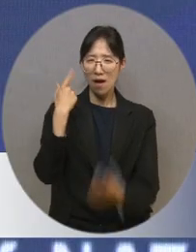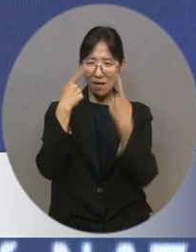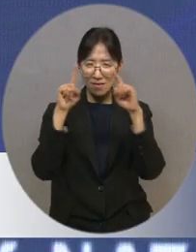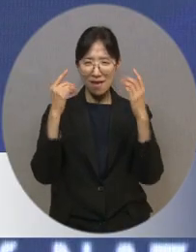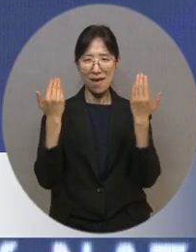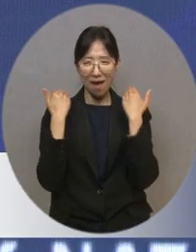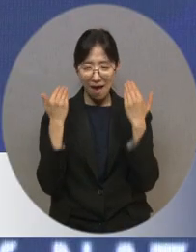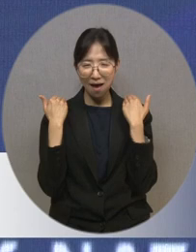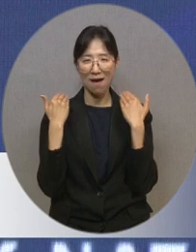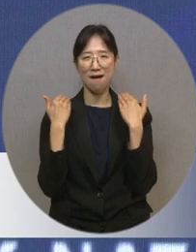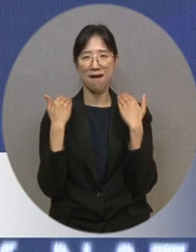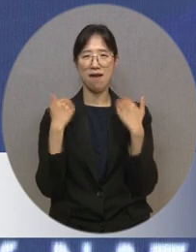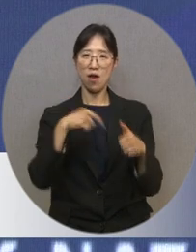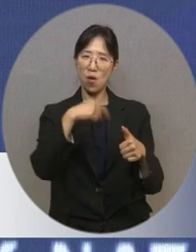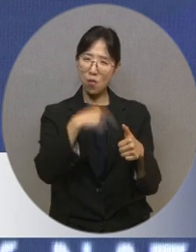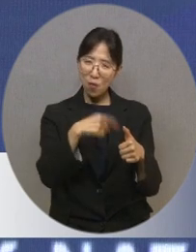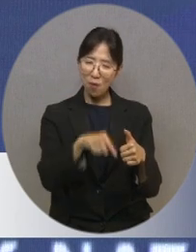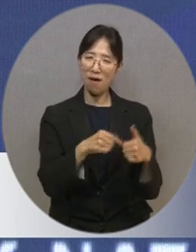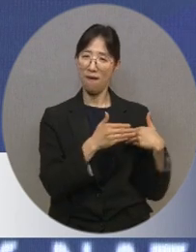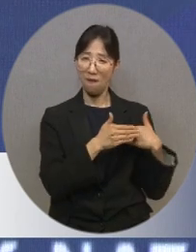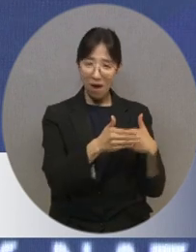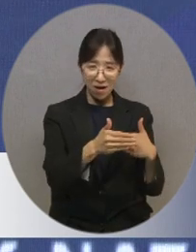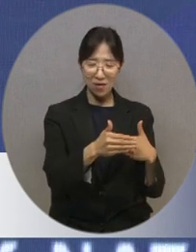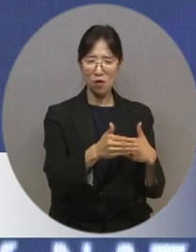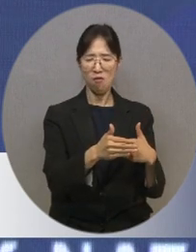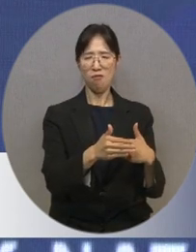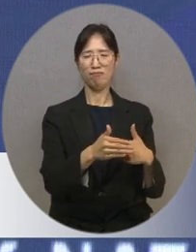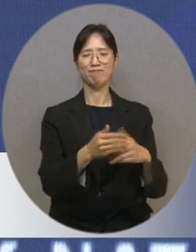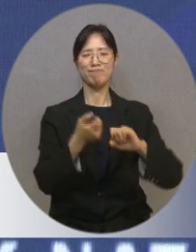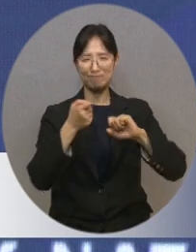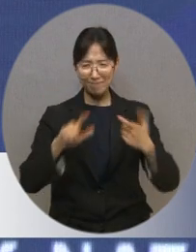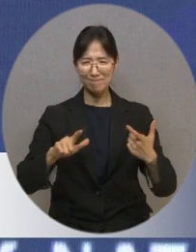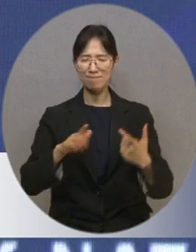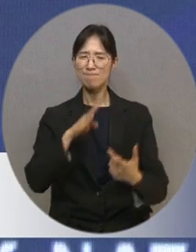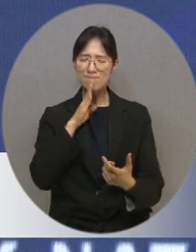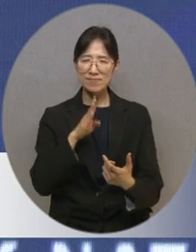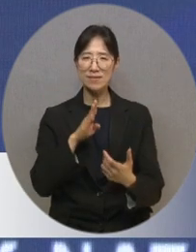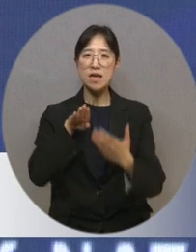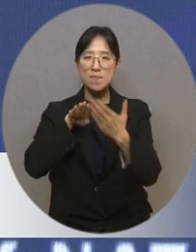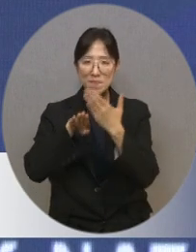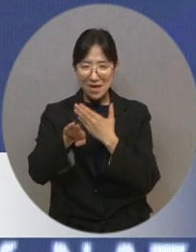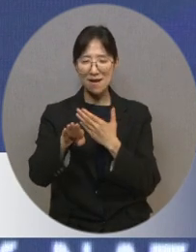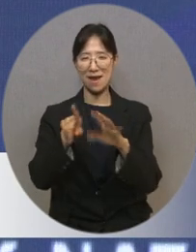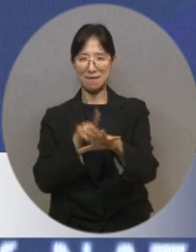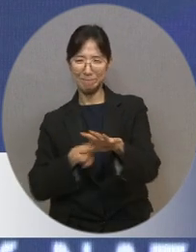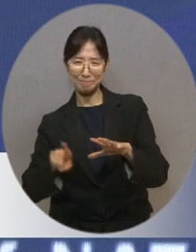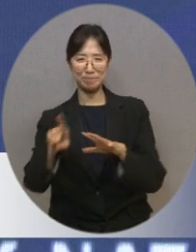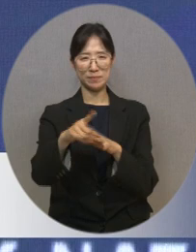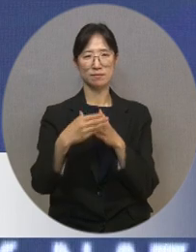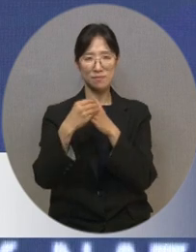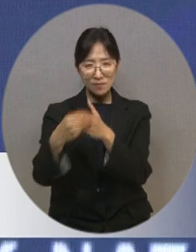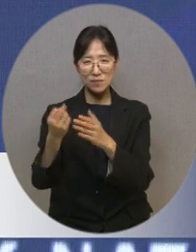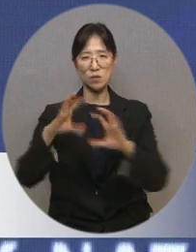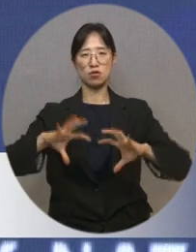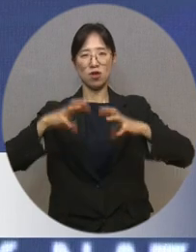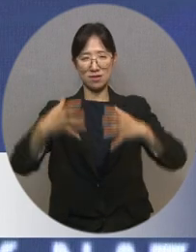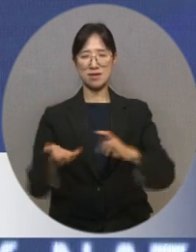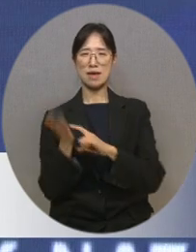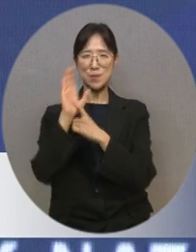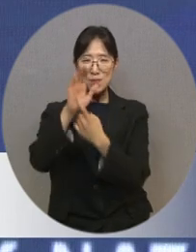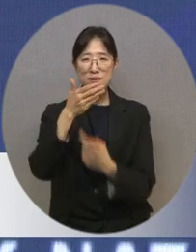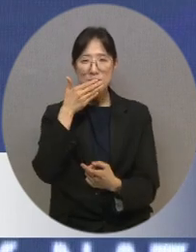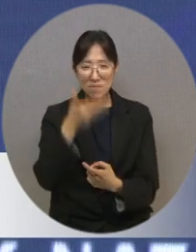대학에서 가졌던 그런 교과 과정과 다른 정말 미래를 선도하는 또 전 세계에 내세울 수